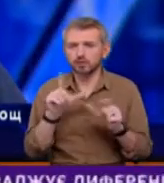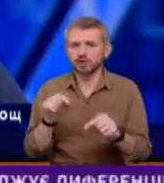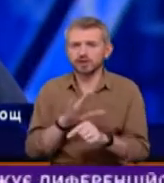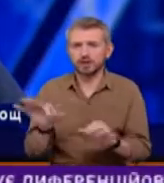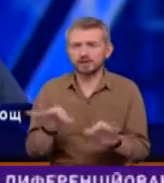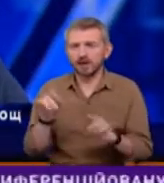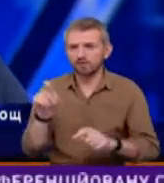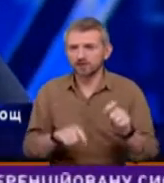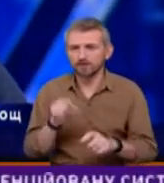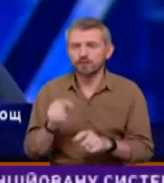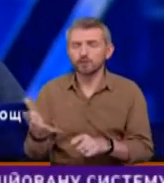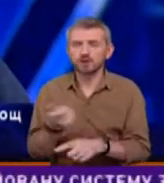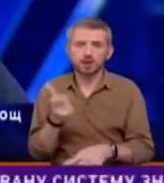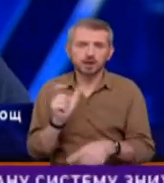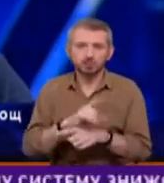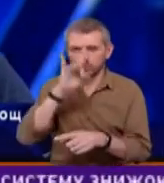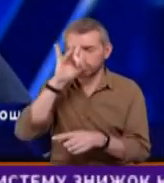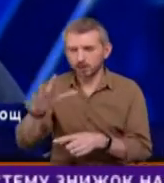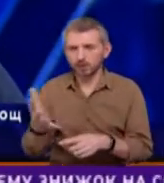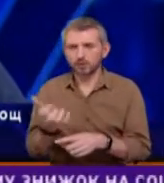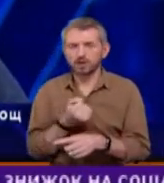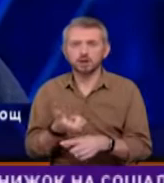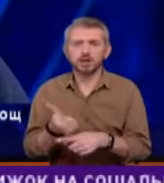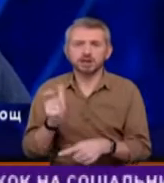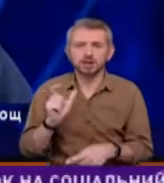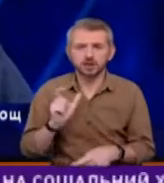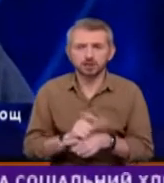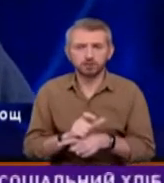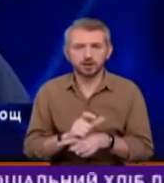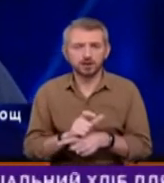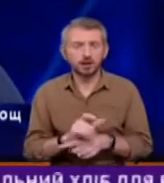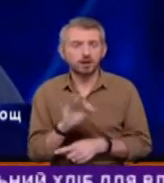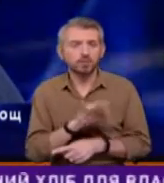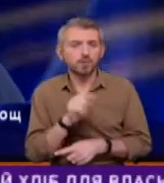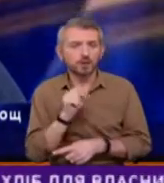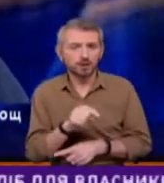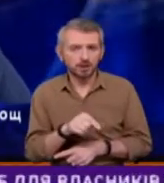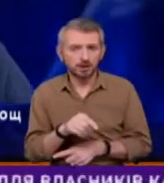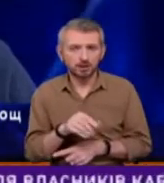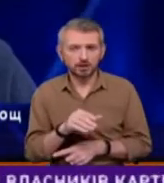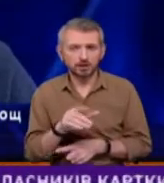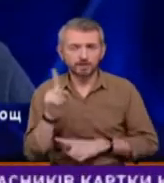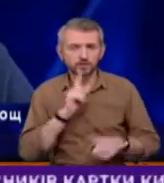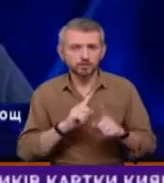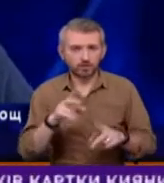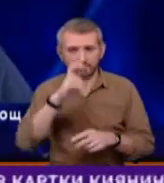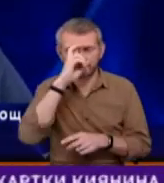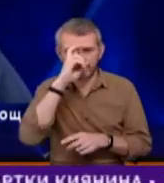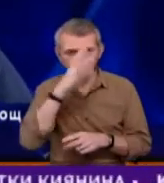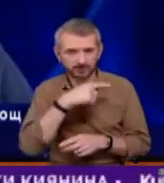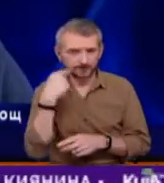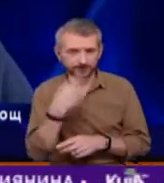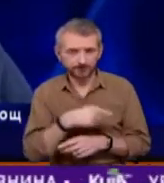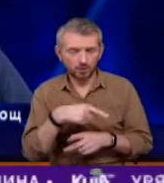які фестивалі. Вона отримала гіперпопулярність, вона отримала гіпер... Про неї вже все в Феді говорять. Сьогодні